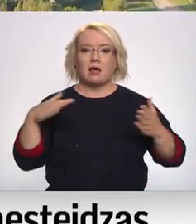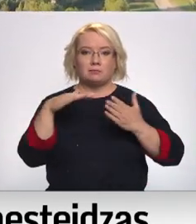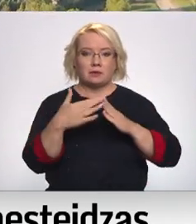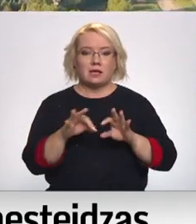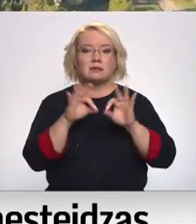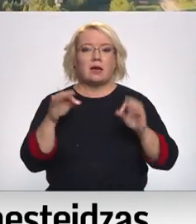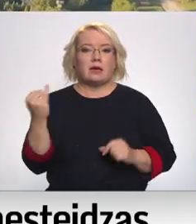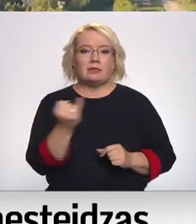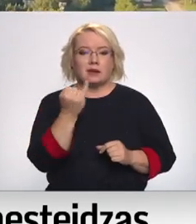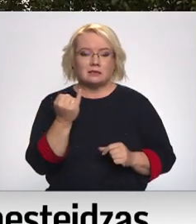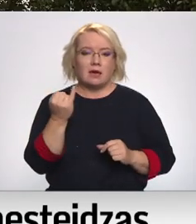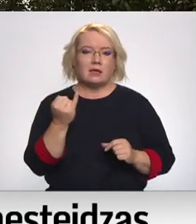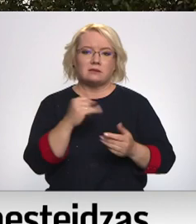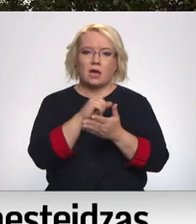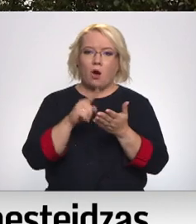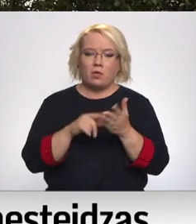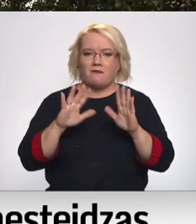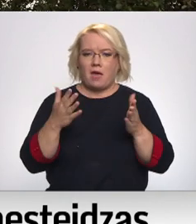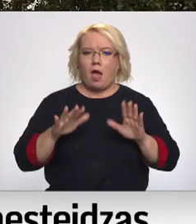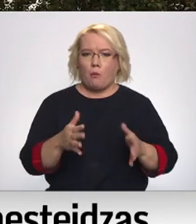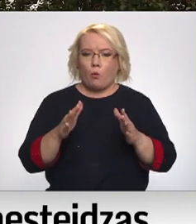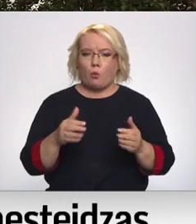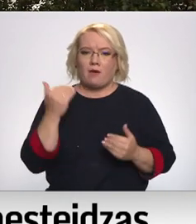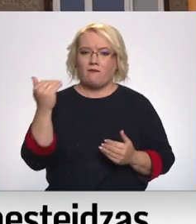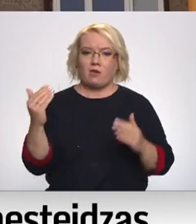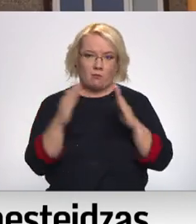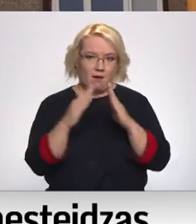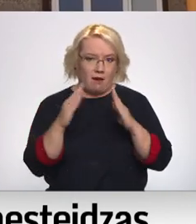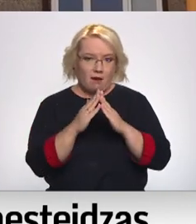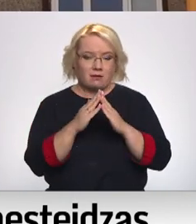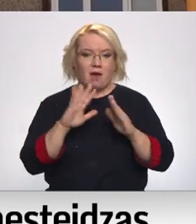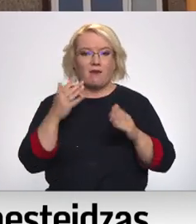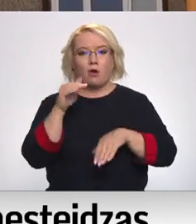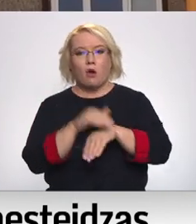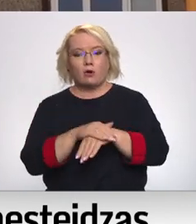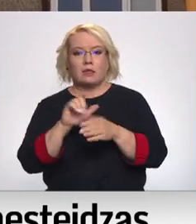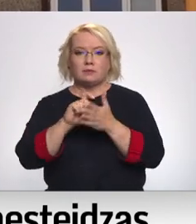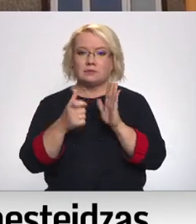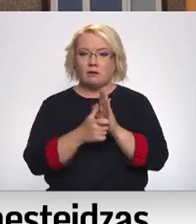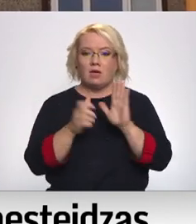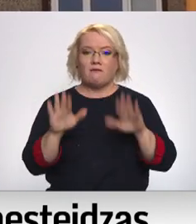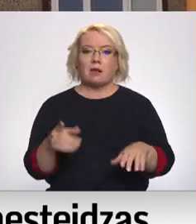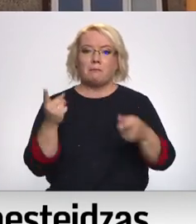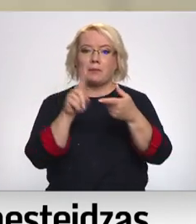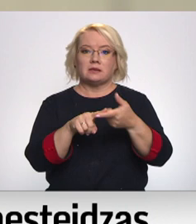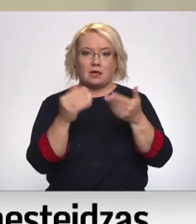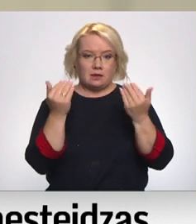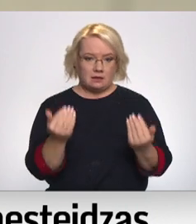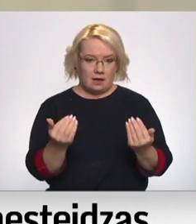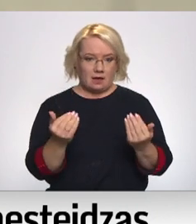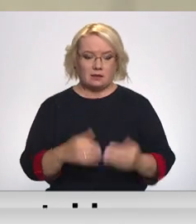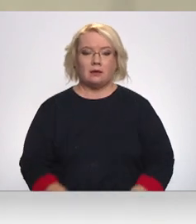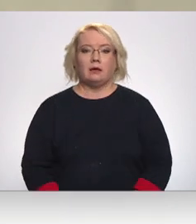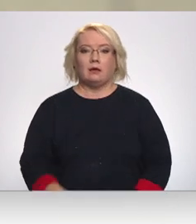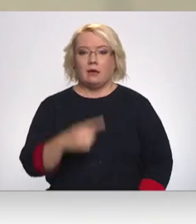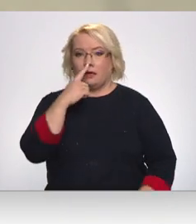sāk interesēties par to, vai apkuri tieši viņu daudzdzīvokļu namam vai konkrētam dzīvoklim var pieslēgt jau tagad. Neviens